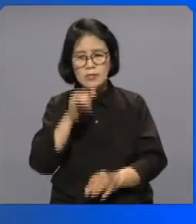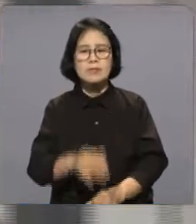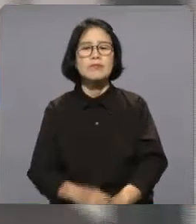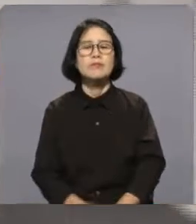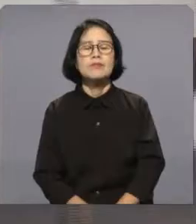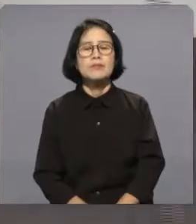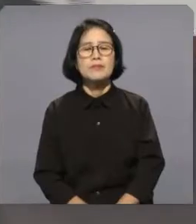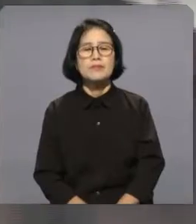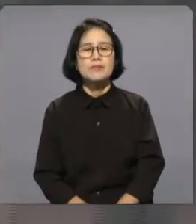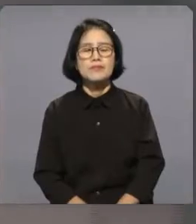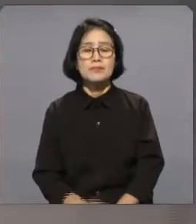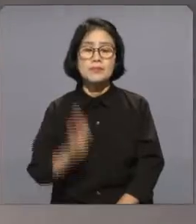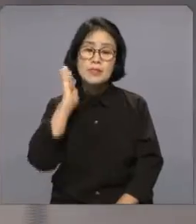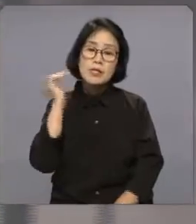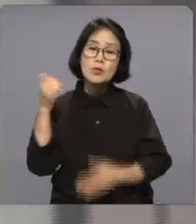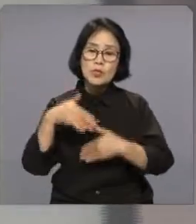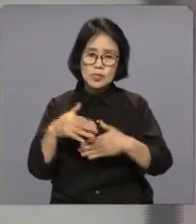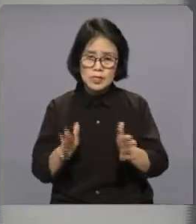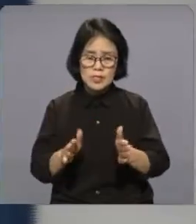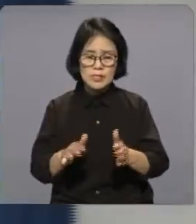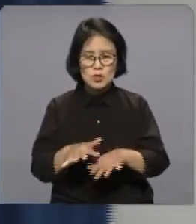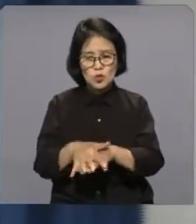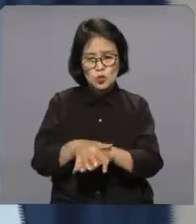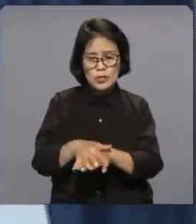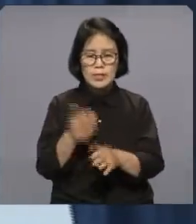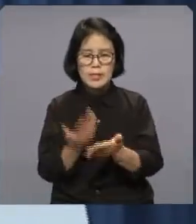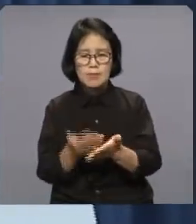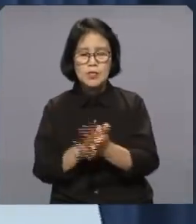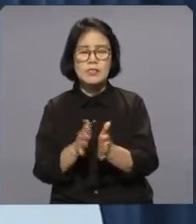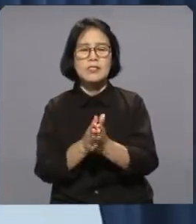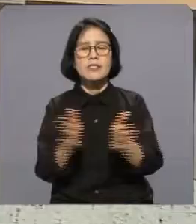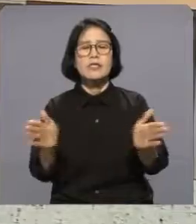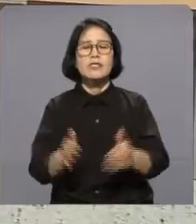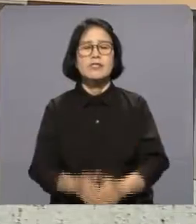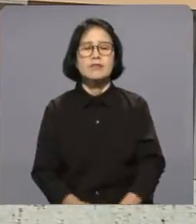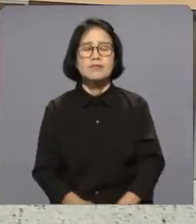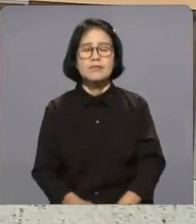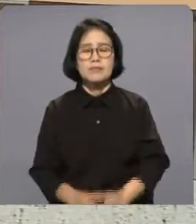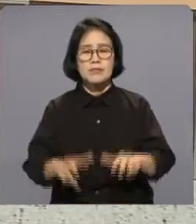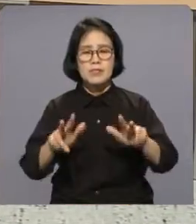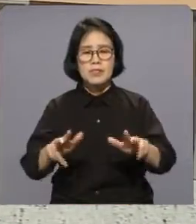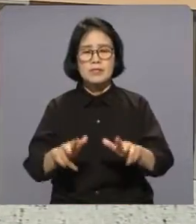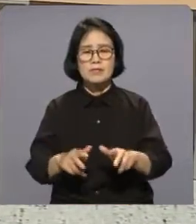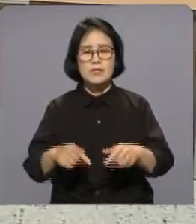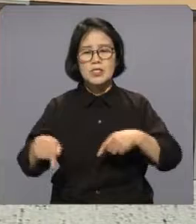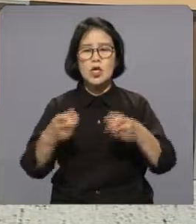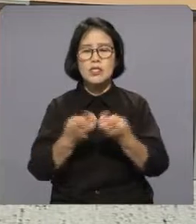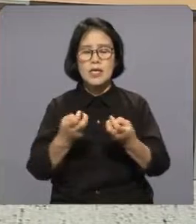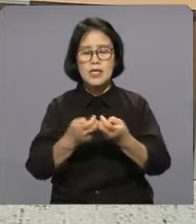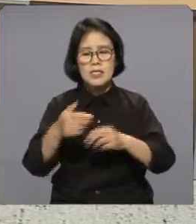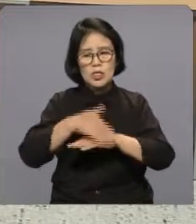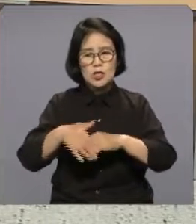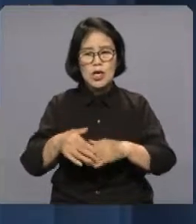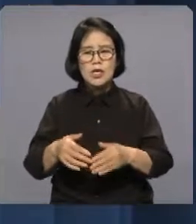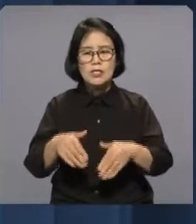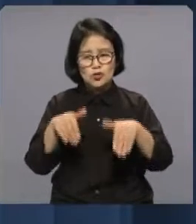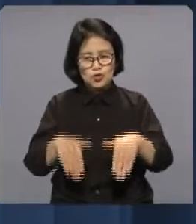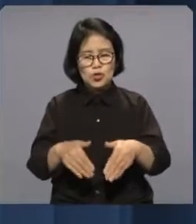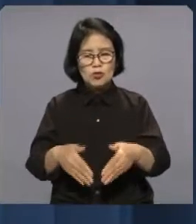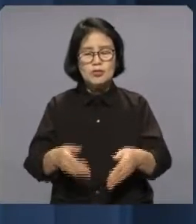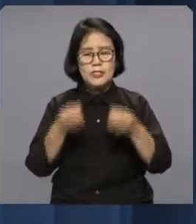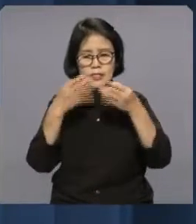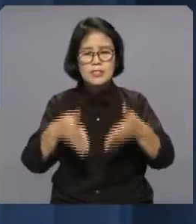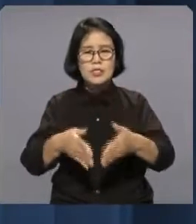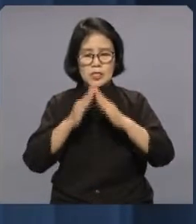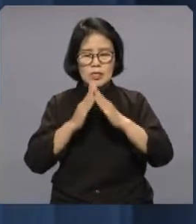있습니다. 대통령실은 즉각 조직 개편에 착수했습니다. 당장 정책기획수석을 신설하는 방안을